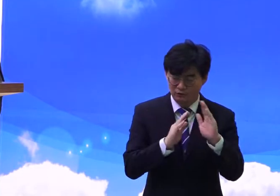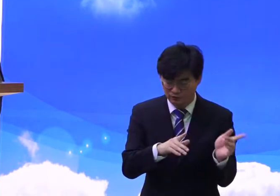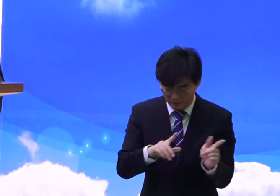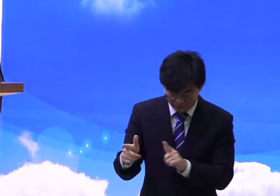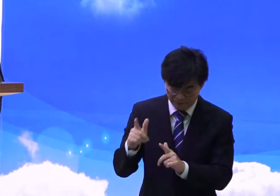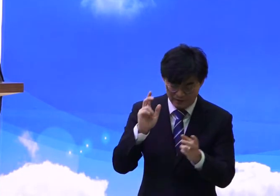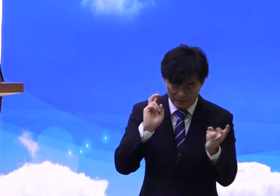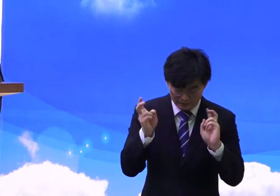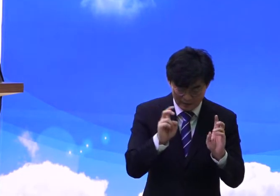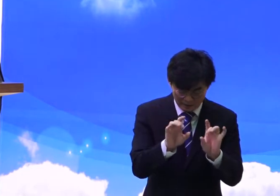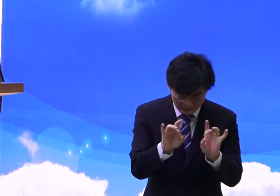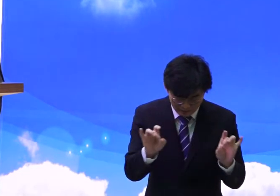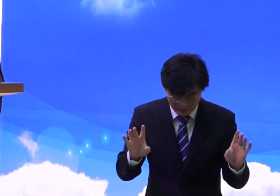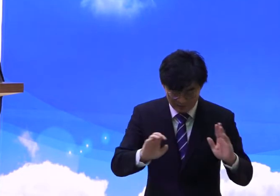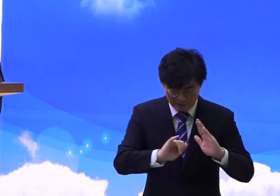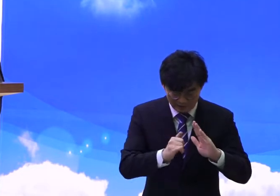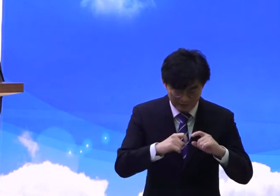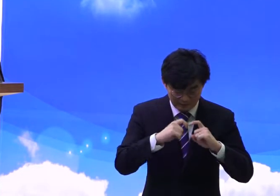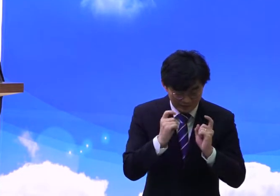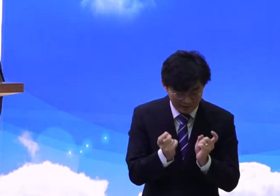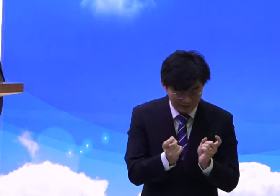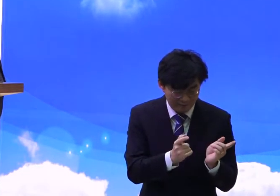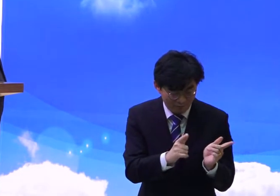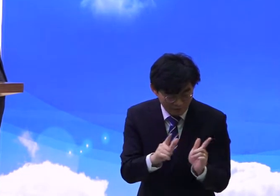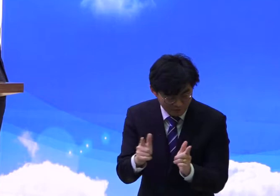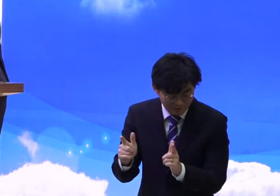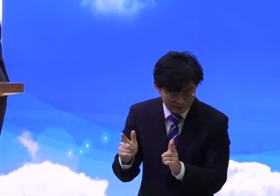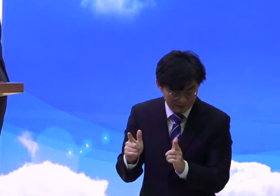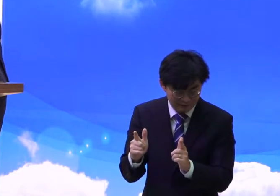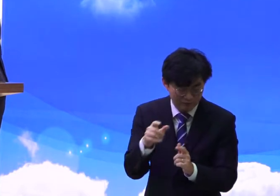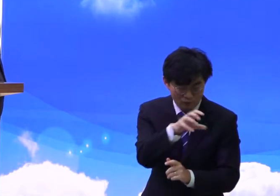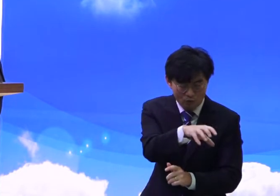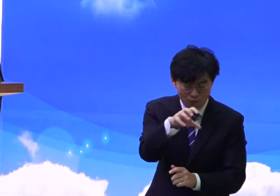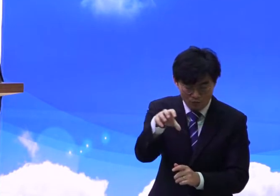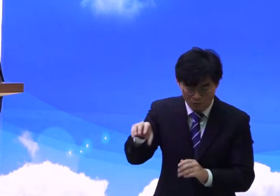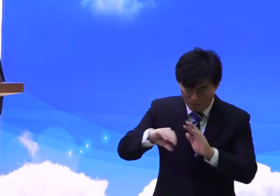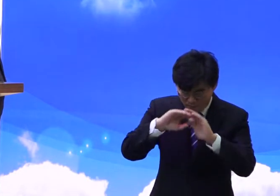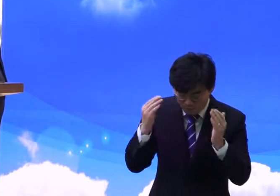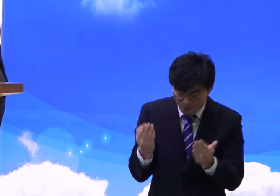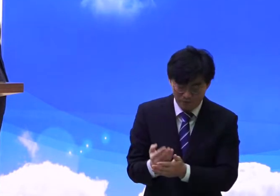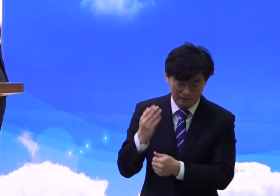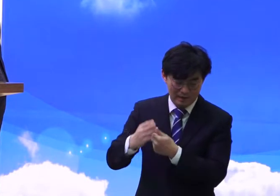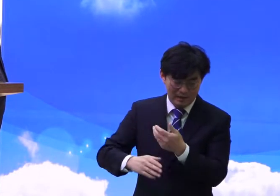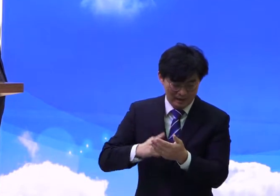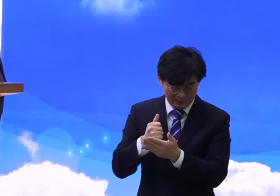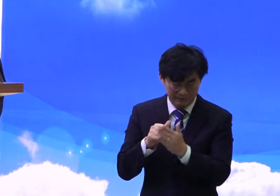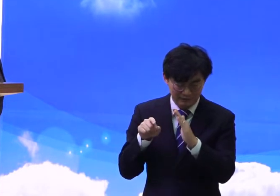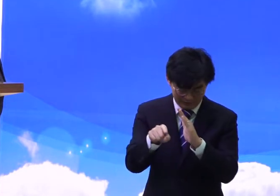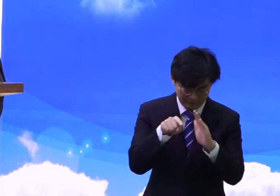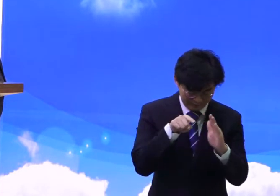직장 또한 가정과 개인 소원과 물포가 하나님의 뜻 안에서 다 이루어지기를